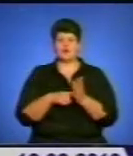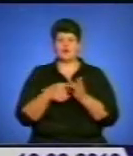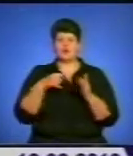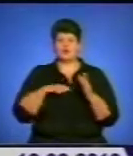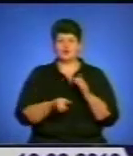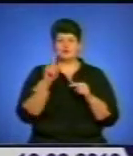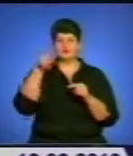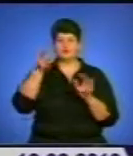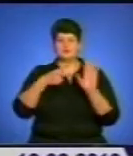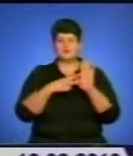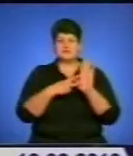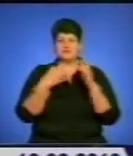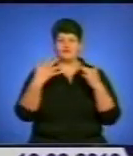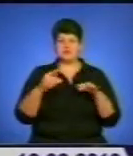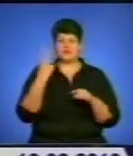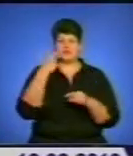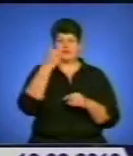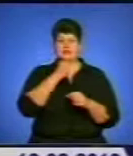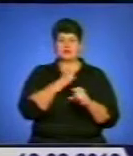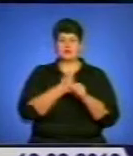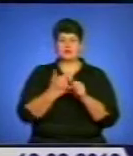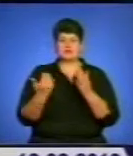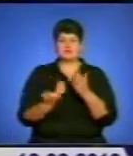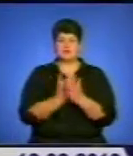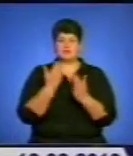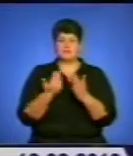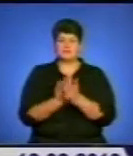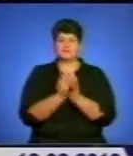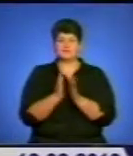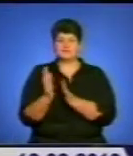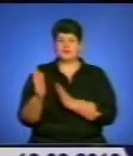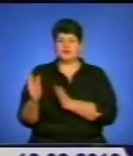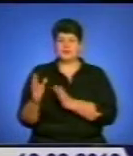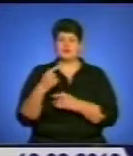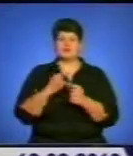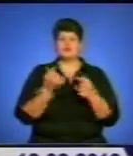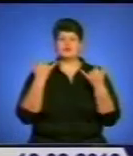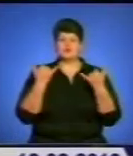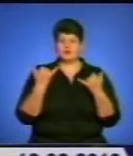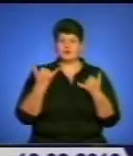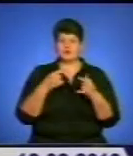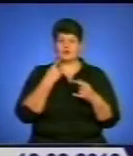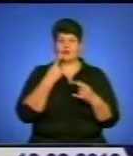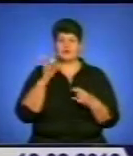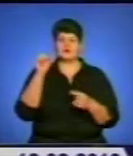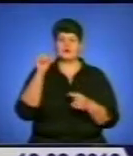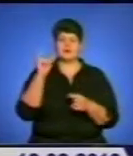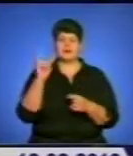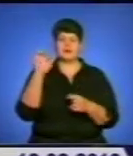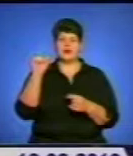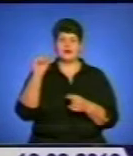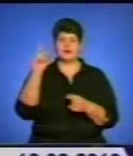рік працює за новими стандартами. На сьогодні, зазначає заступник голови адміністрації президента України Ірина Акімова,